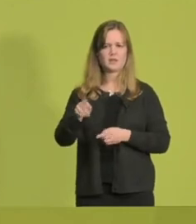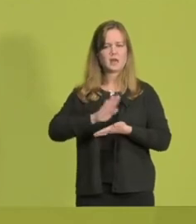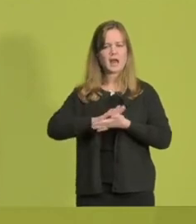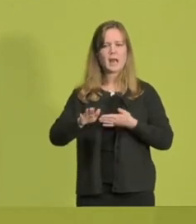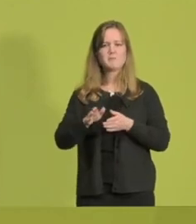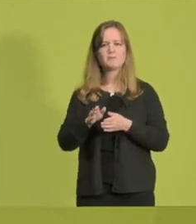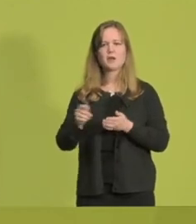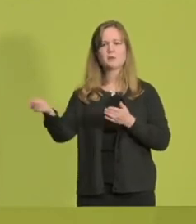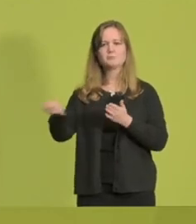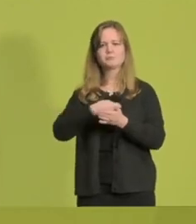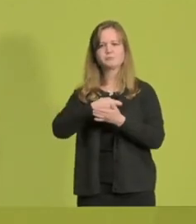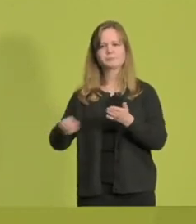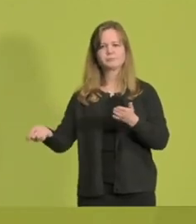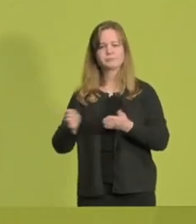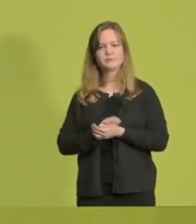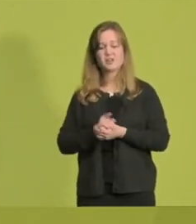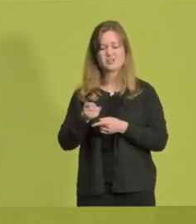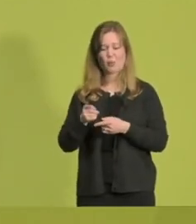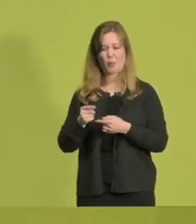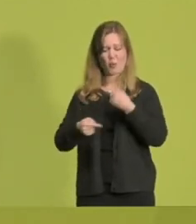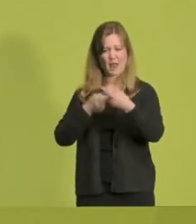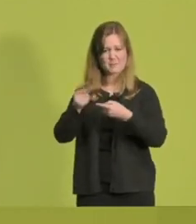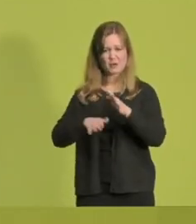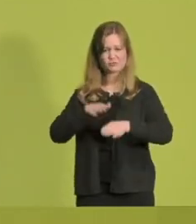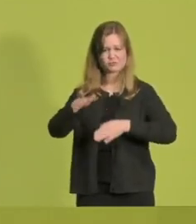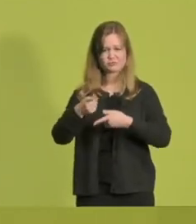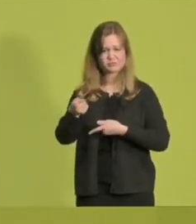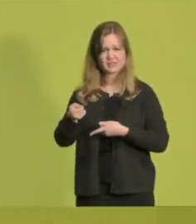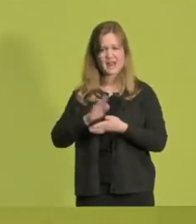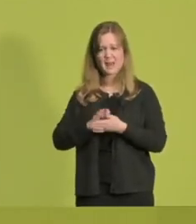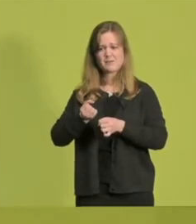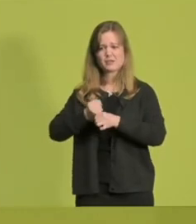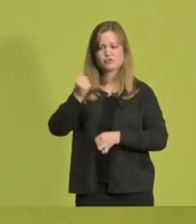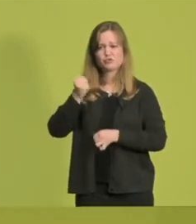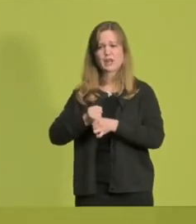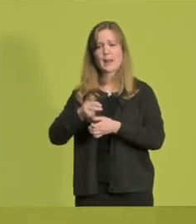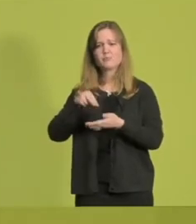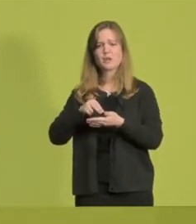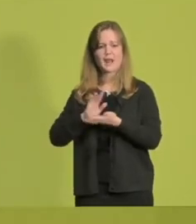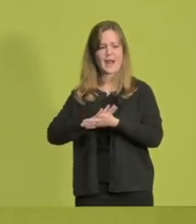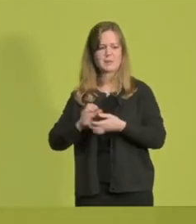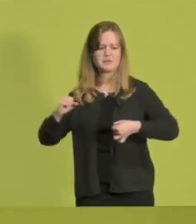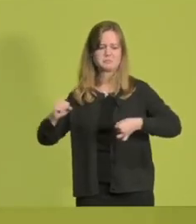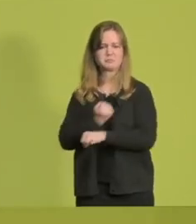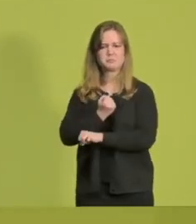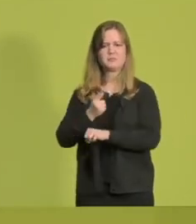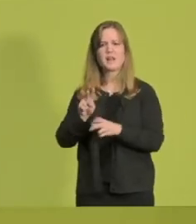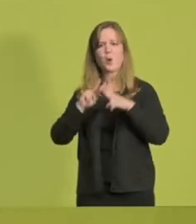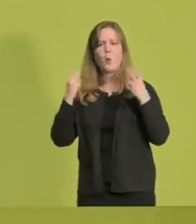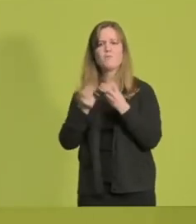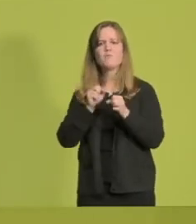einfach ersatzlos gestrichen. Und wer so vorgeht, wer so eine Stabsstelle einfach abschafft, der will Umweltkriminalität nicht